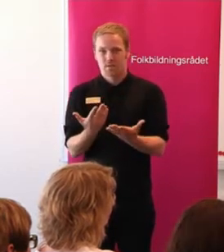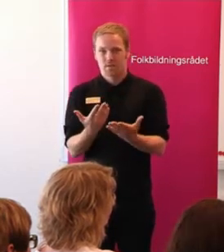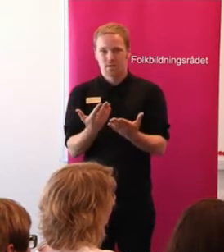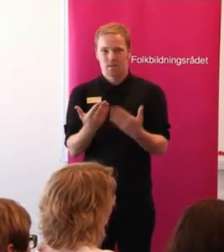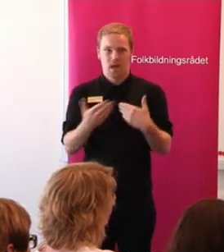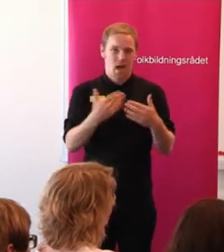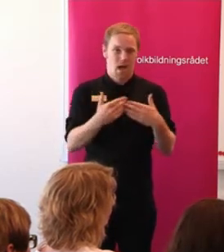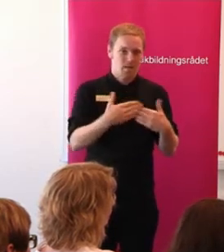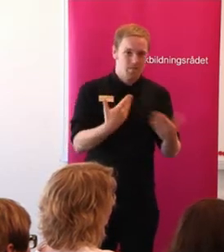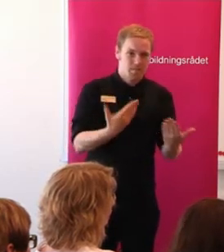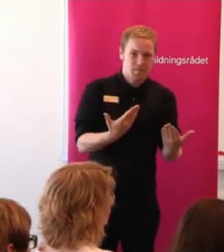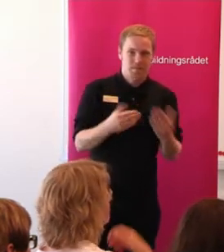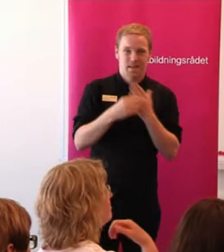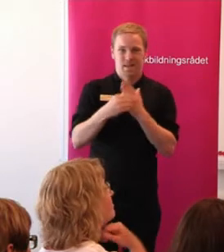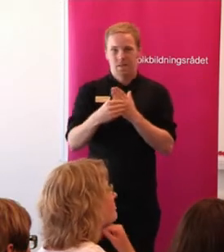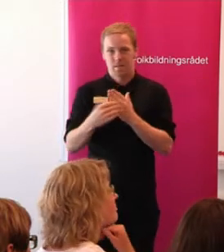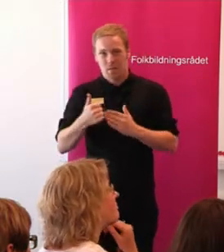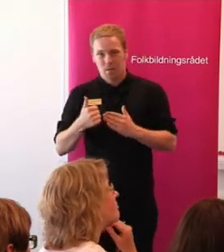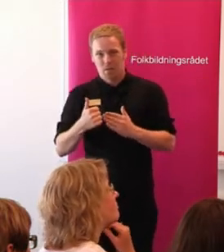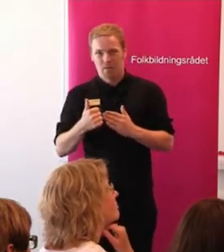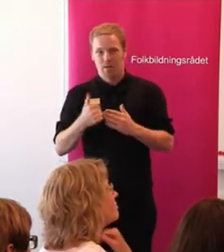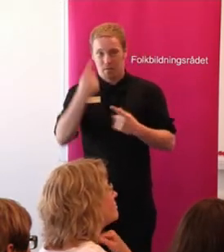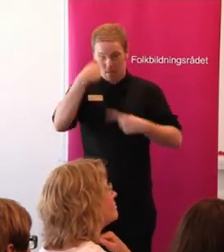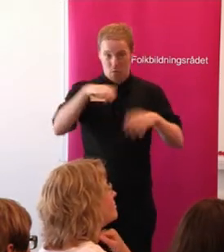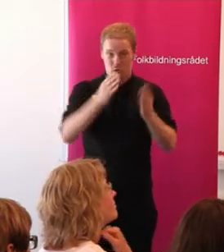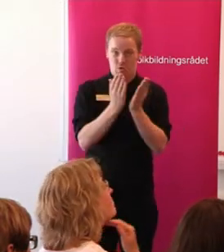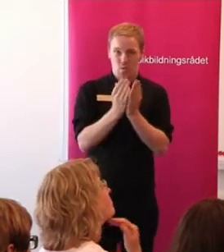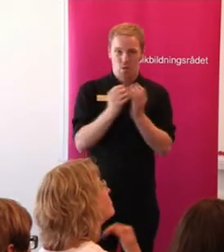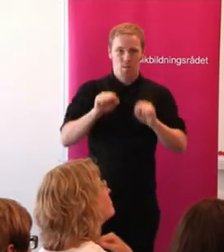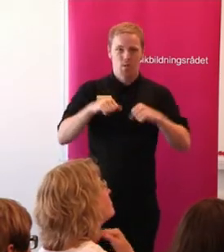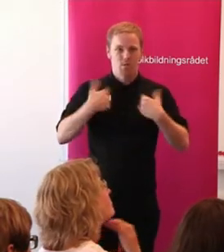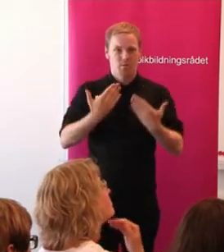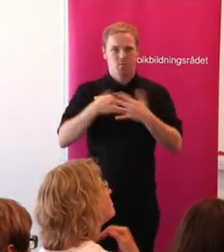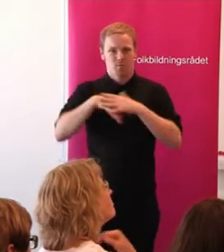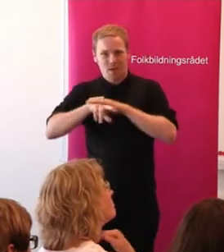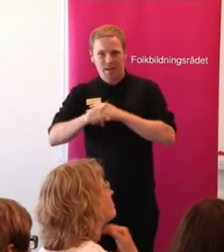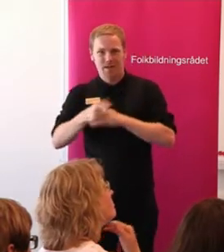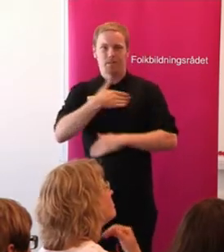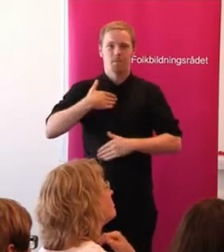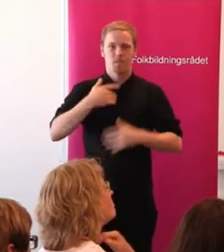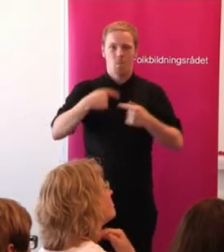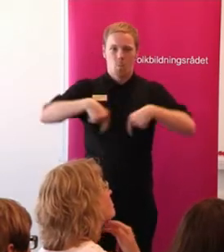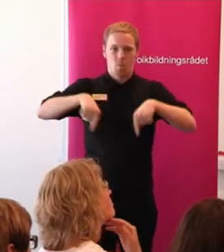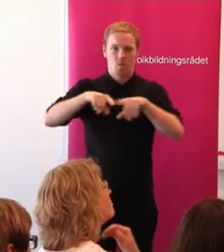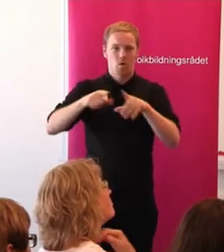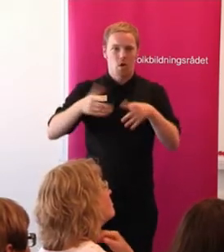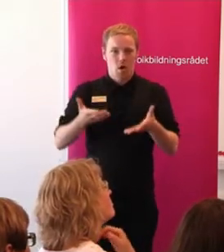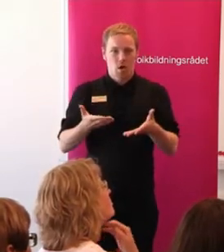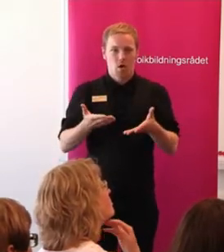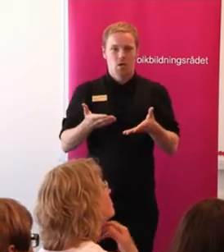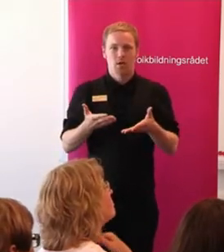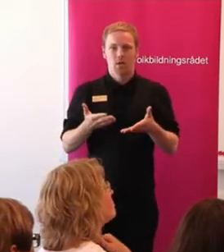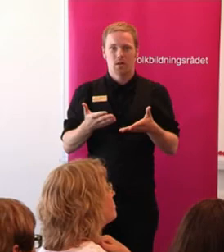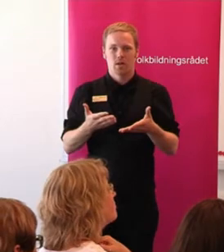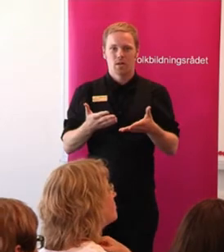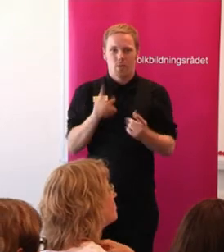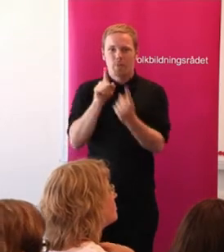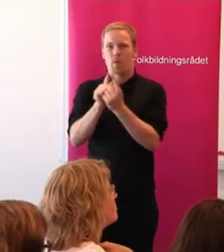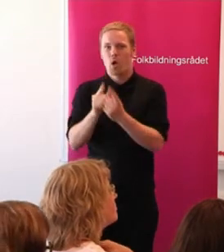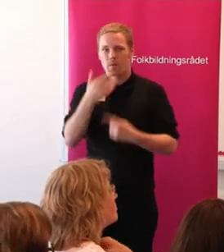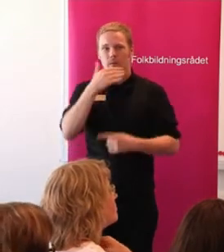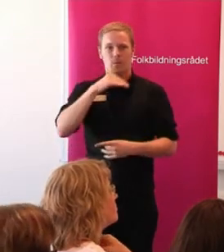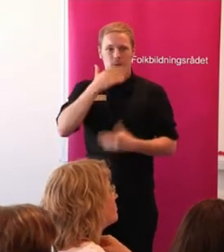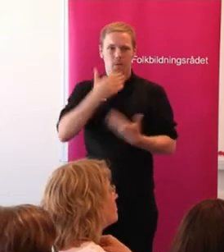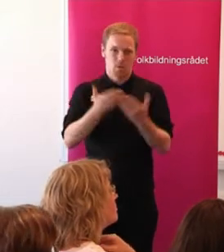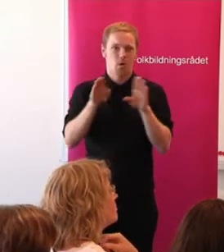kombinera olika insatser. Folkhögskolan måste vara inne i våra lokaler, möta ungdomarna, skapa en relation.